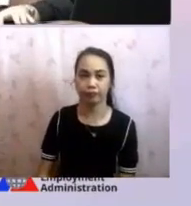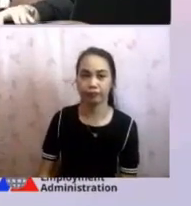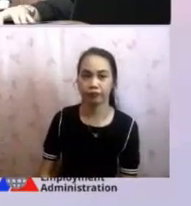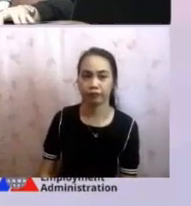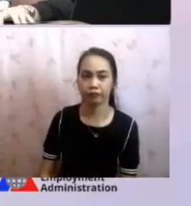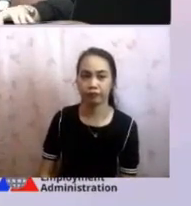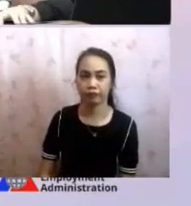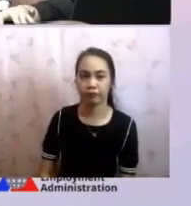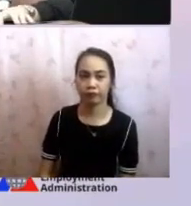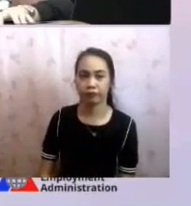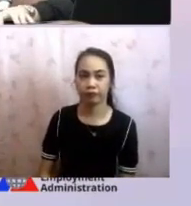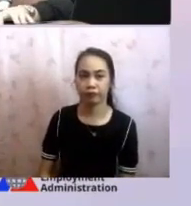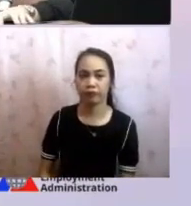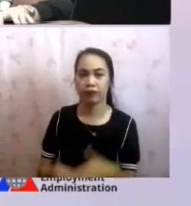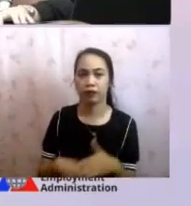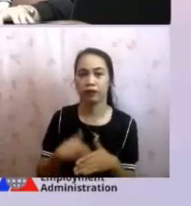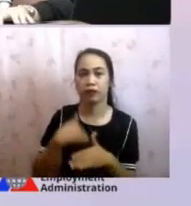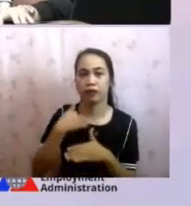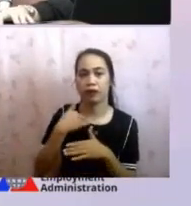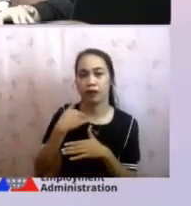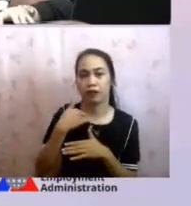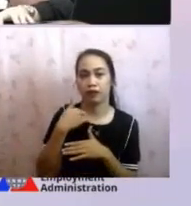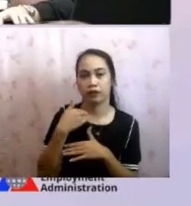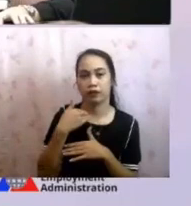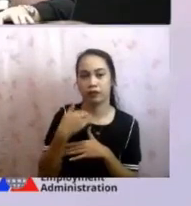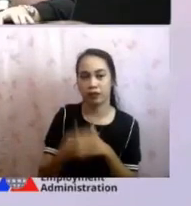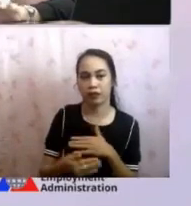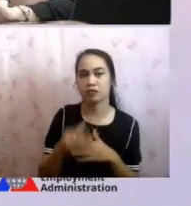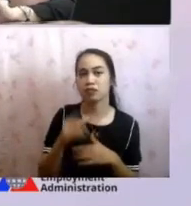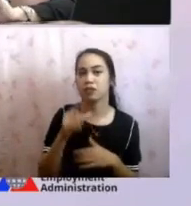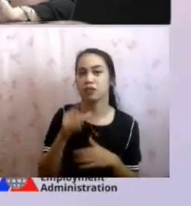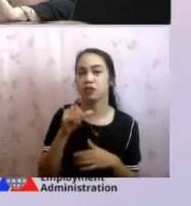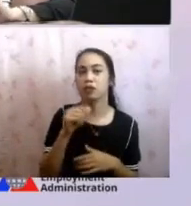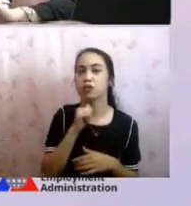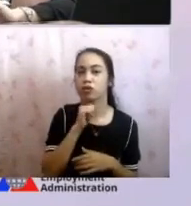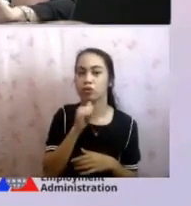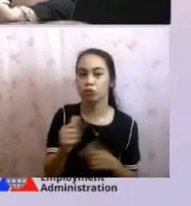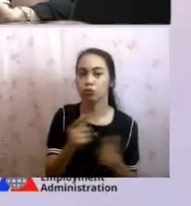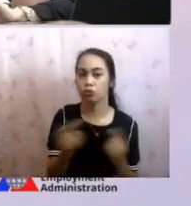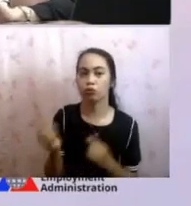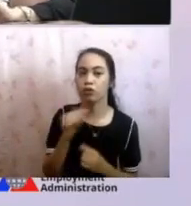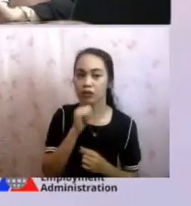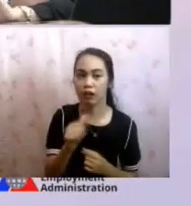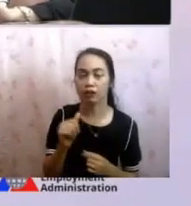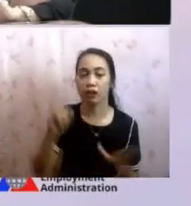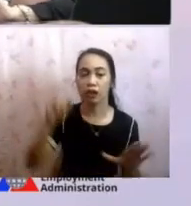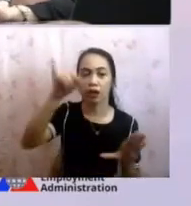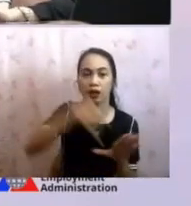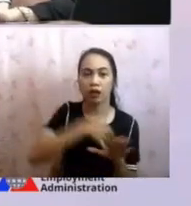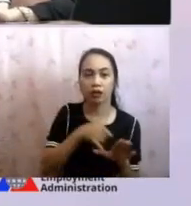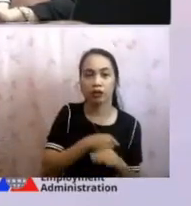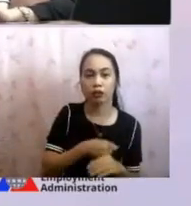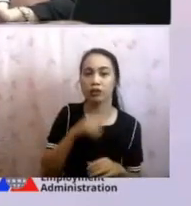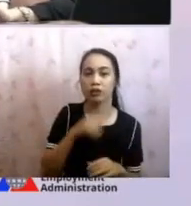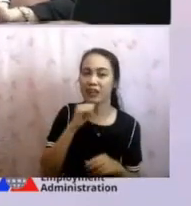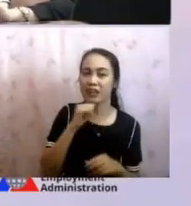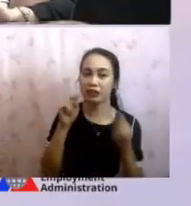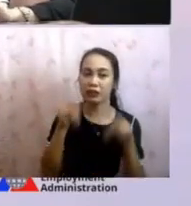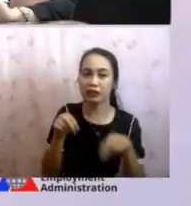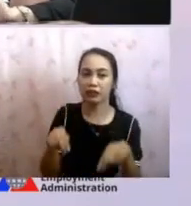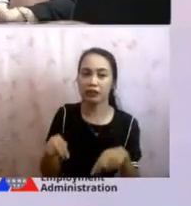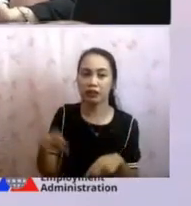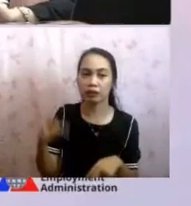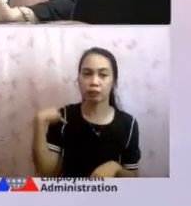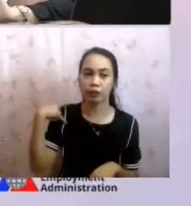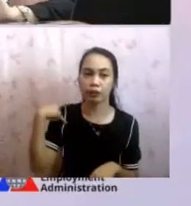on. Also, do not include non-essential personal information like height, your weight, or your